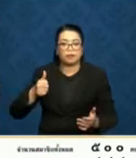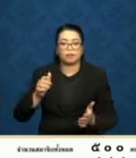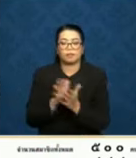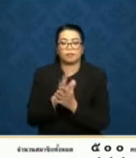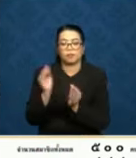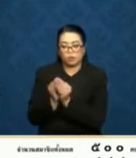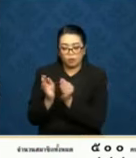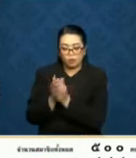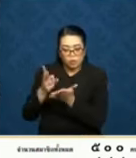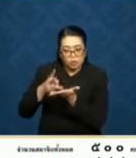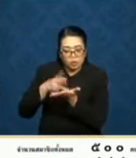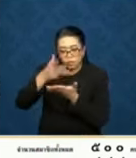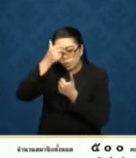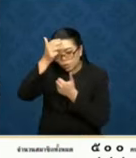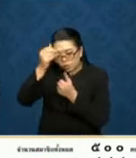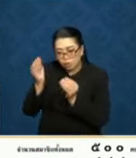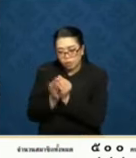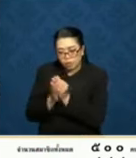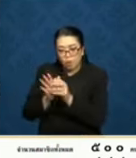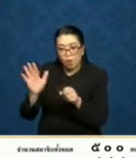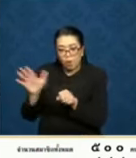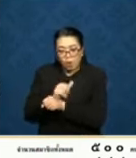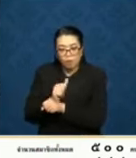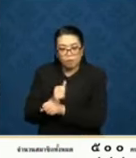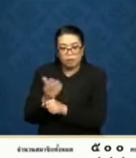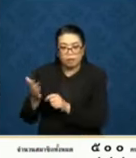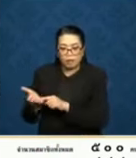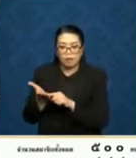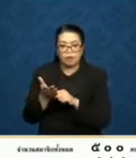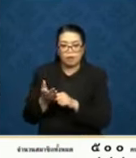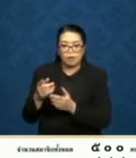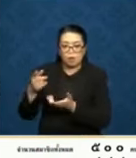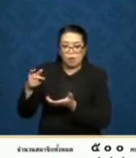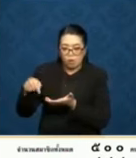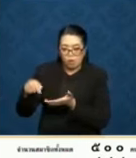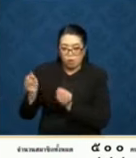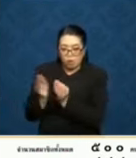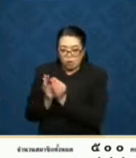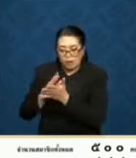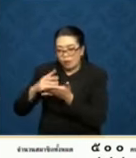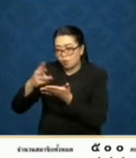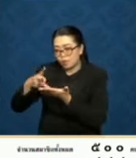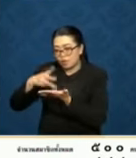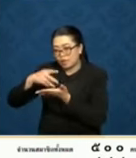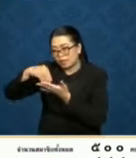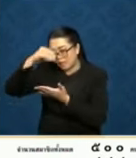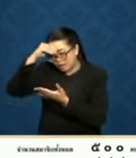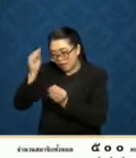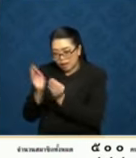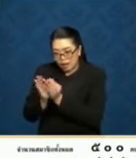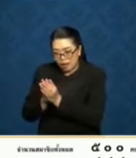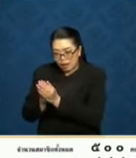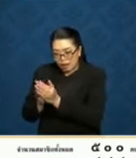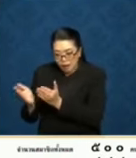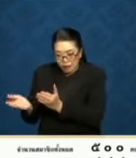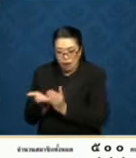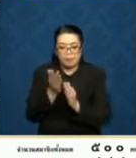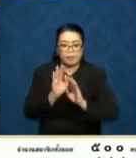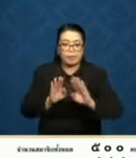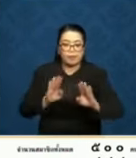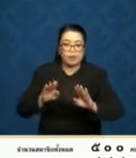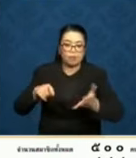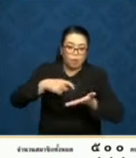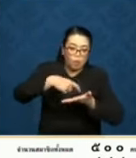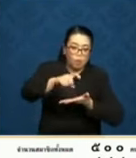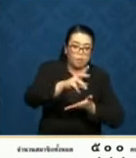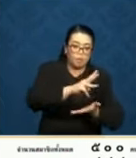สมหนวยกตามวชาทเขาสนใจแล้วสามารถทจะถ่ายโอนหนวยกจตรงนี้ต่อไปเทียบโอนจากระดับฉัน